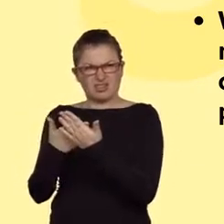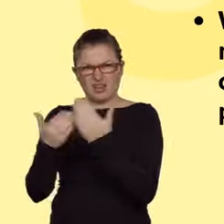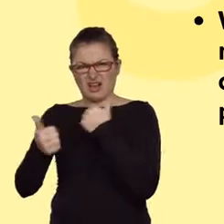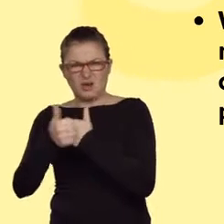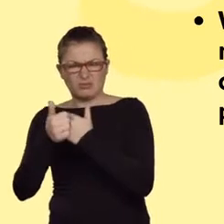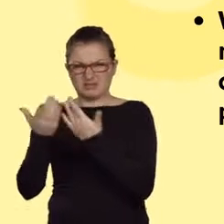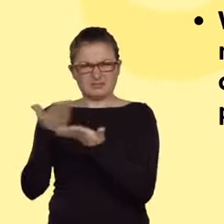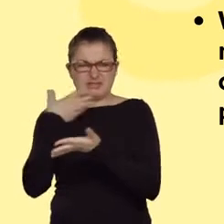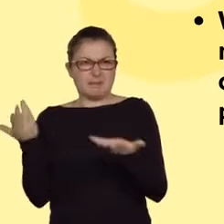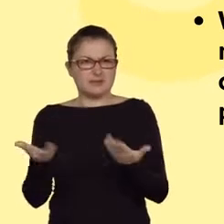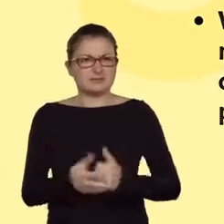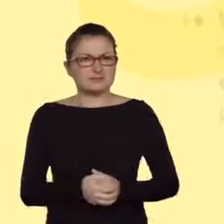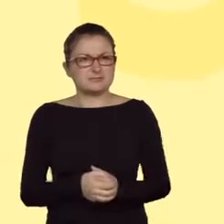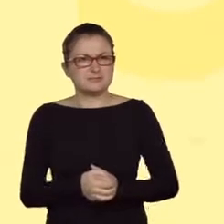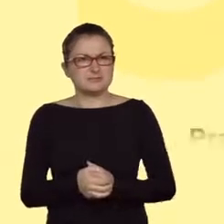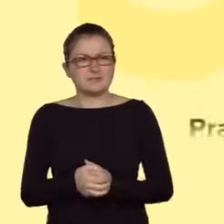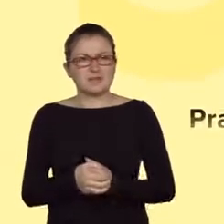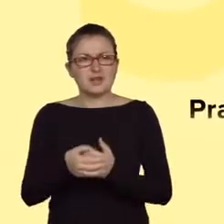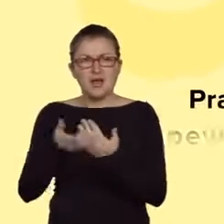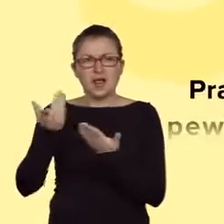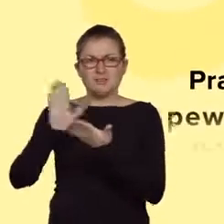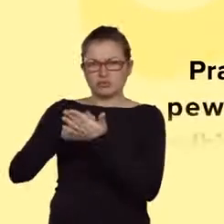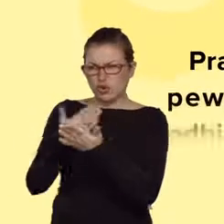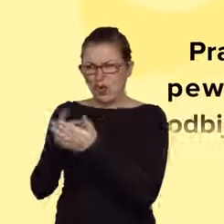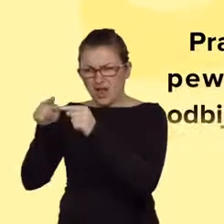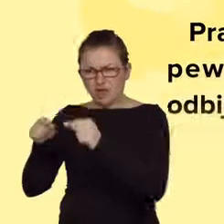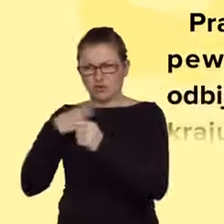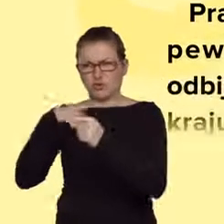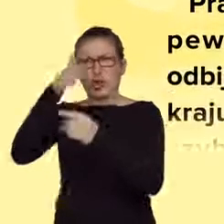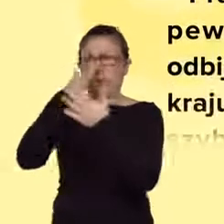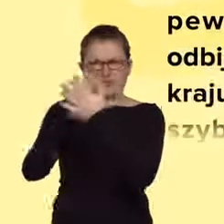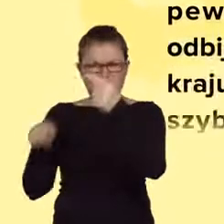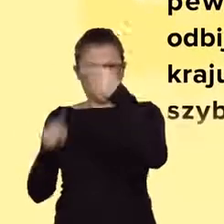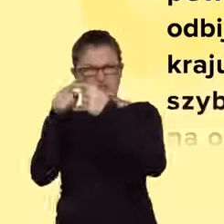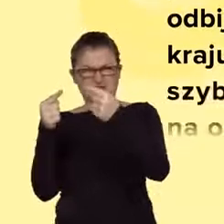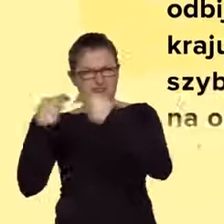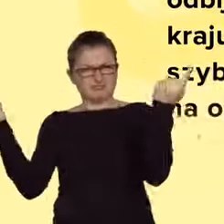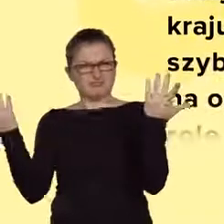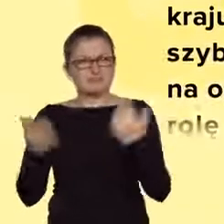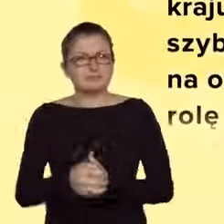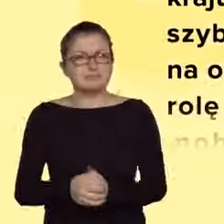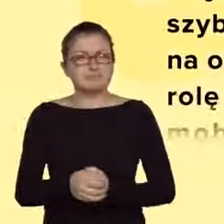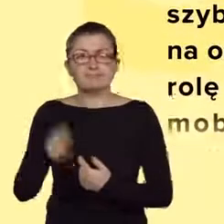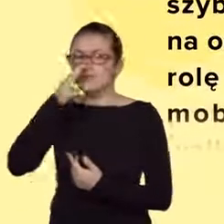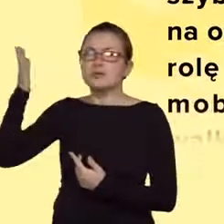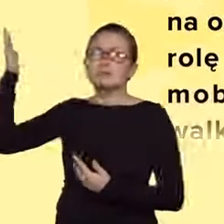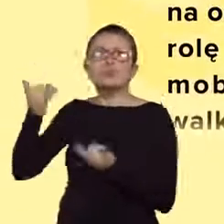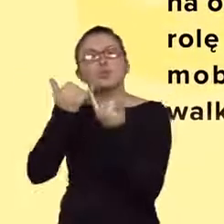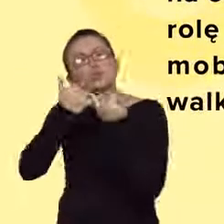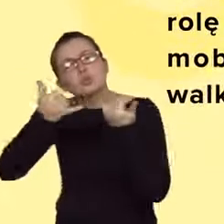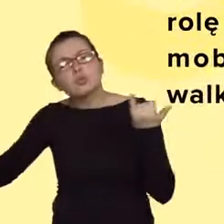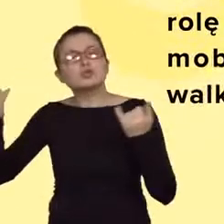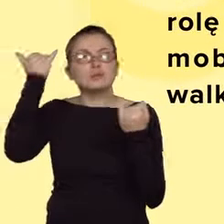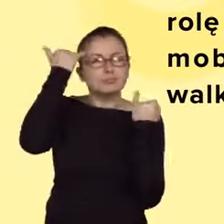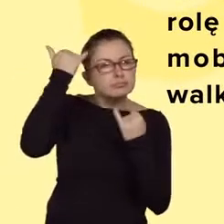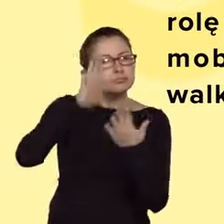do przeciwnego stanowiska. W tej pracy widać niemal wszystkie rodzaje błędów. Niezrozumienie polecenia, na co wskazują